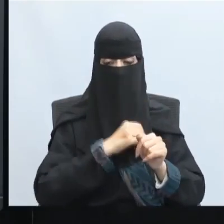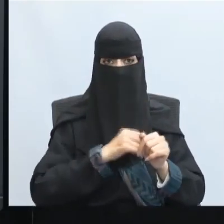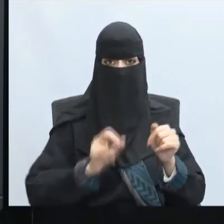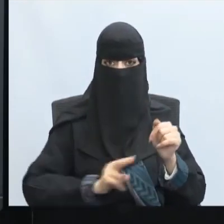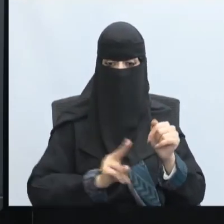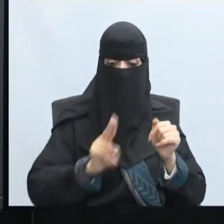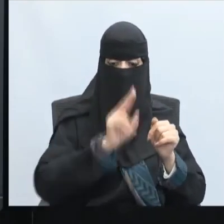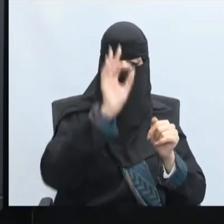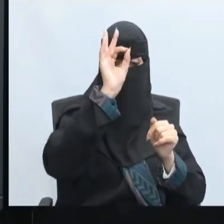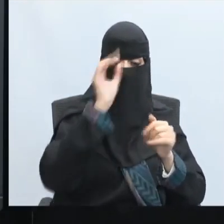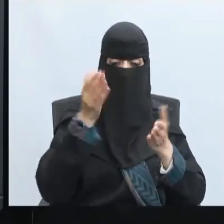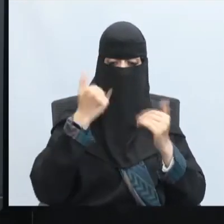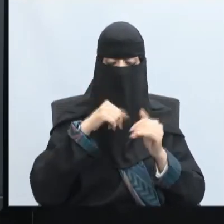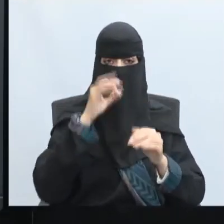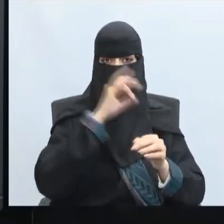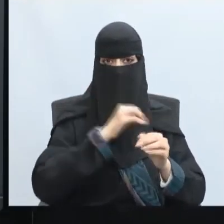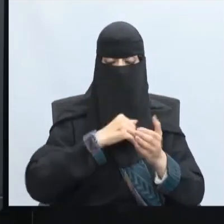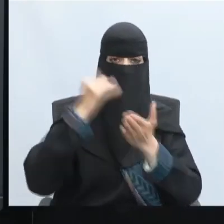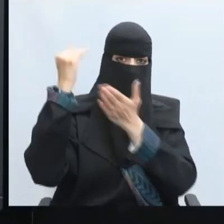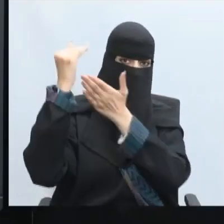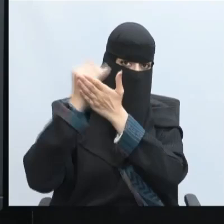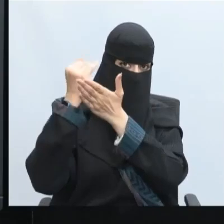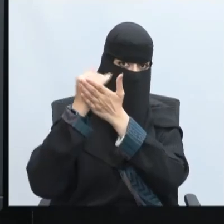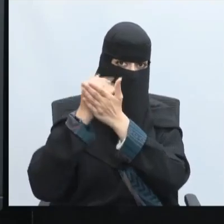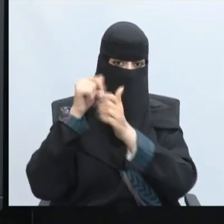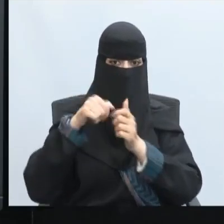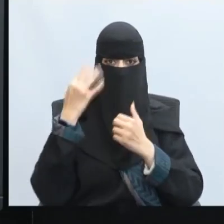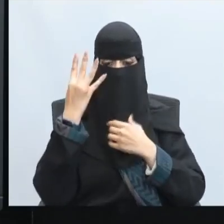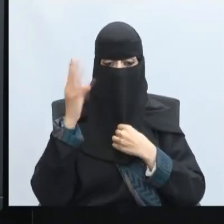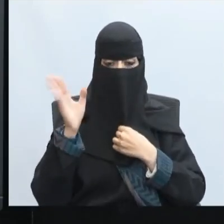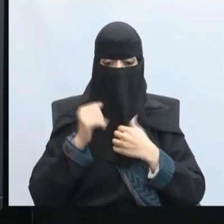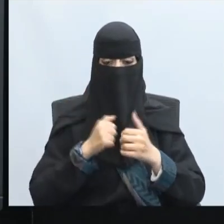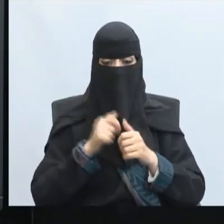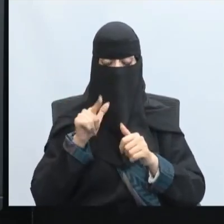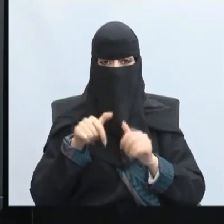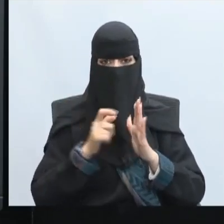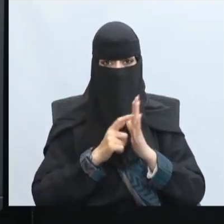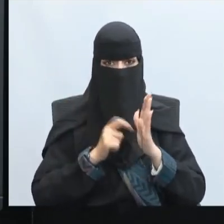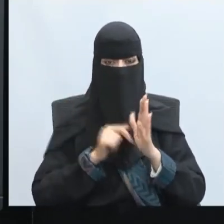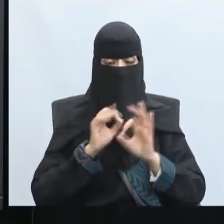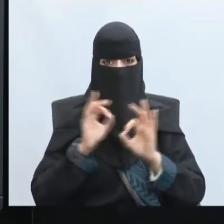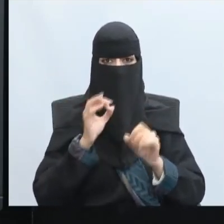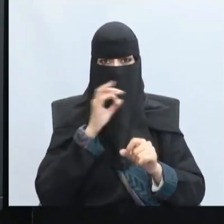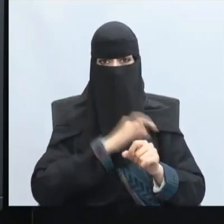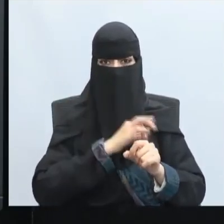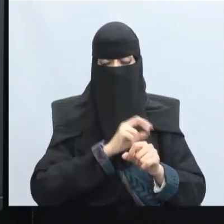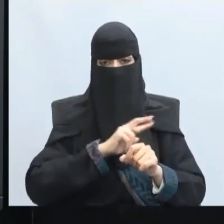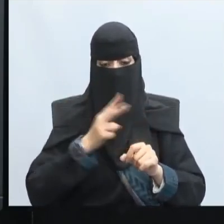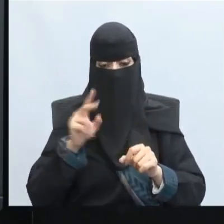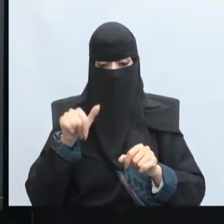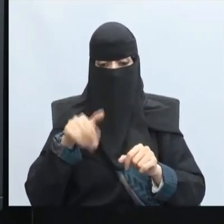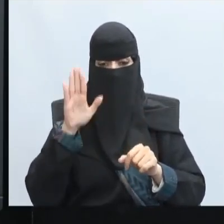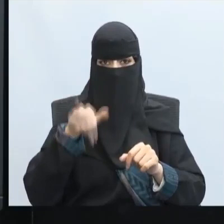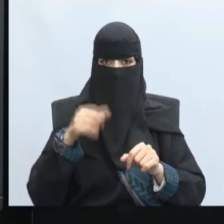وفوائد تنمويه وفوائد اقتصاديه انظمه واللوائح فوائد عديده